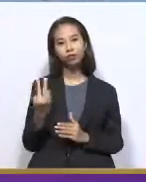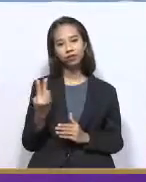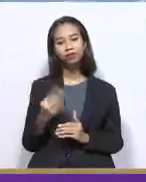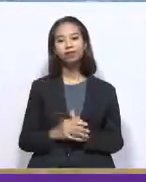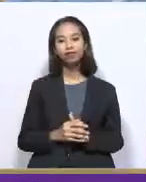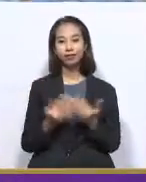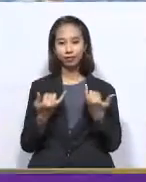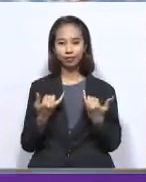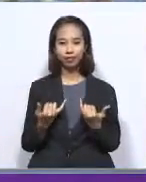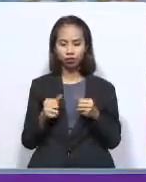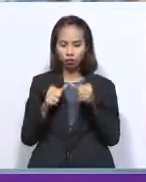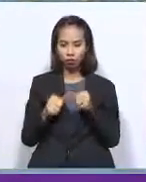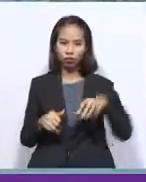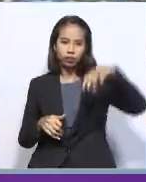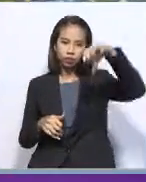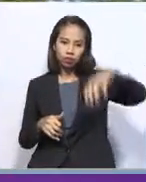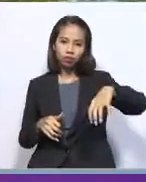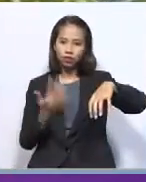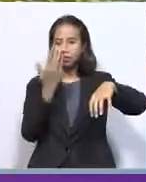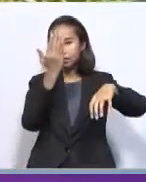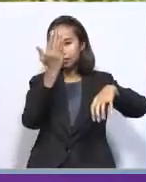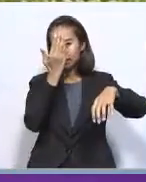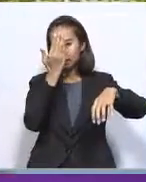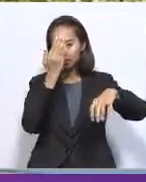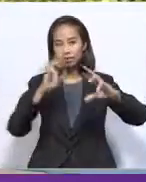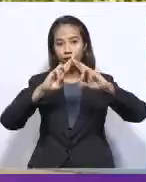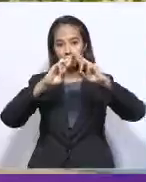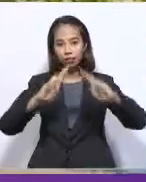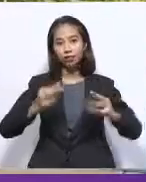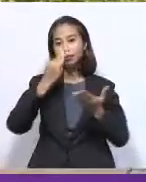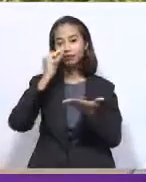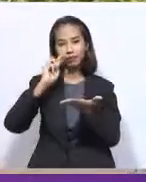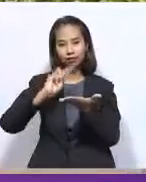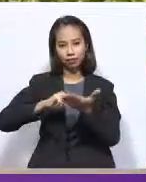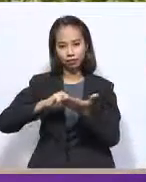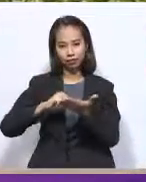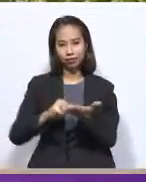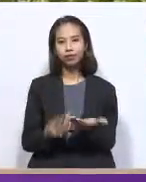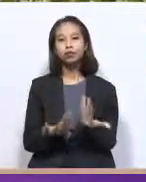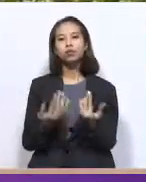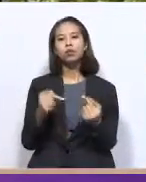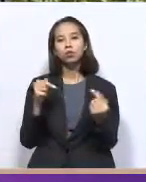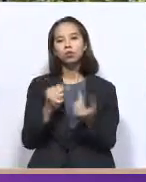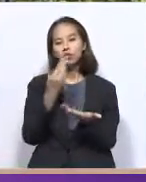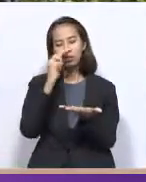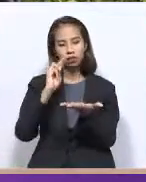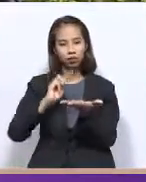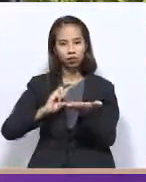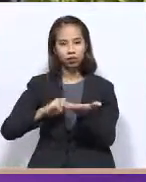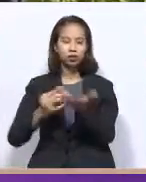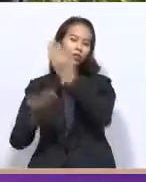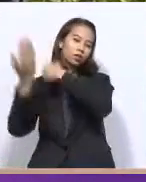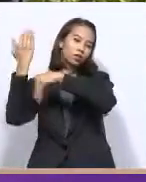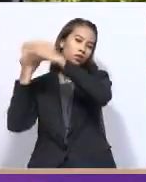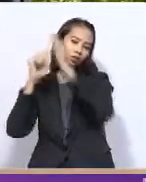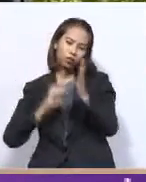ริลักษณ์นะครับขณะนี้นะครับผมยืนอยู่ที่บริเวณด้านหน้าร้านไปรษณีย์กรุงสยามนะครับซึ่งเป็นร้านไปรษณี